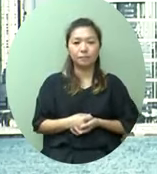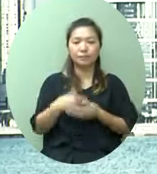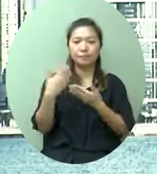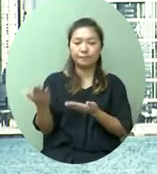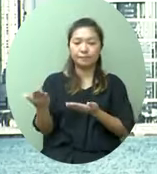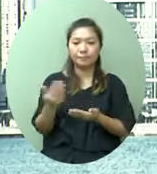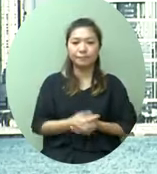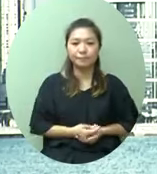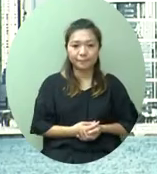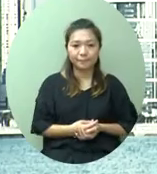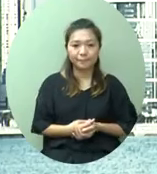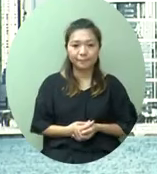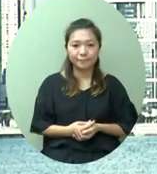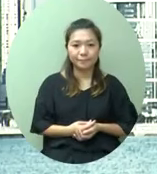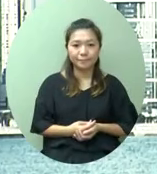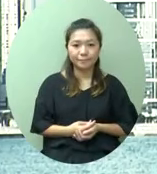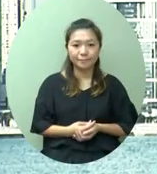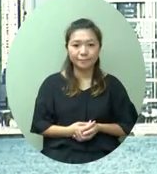記者先。